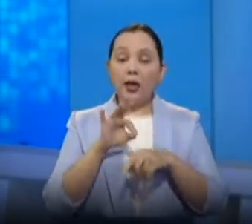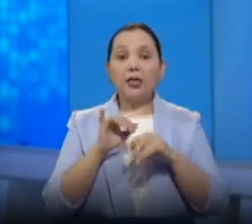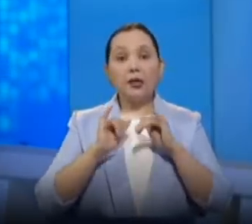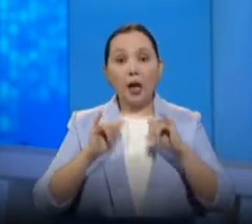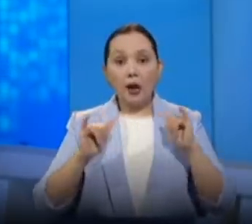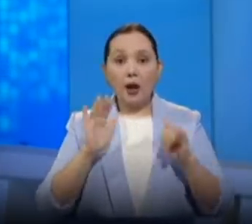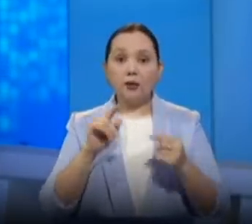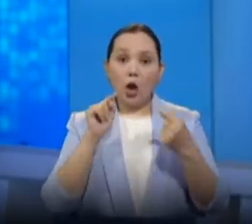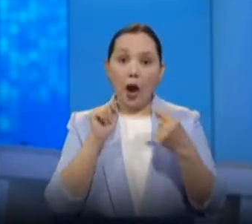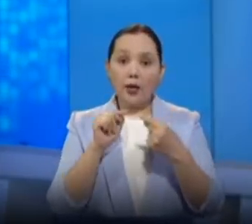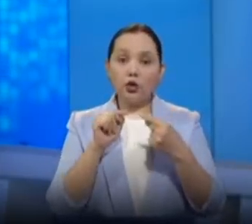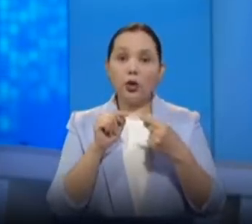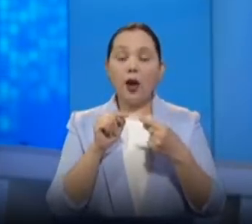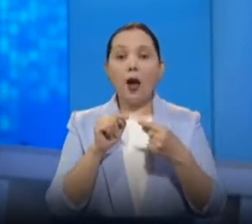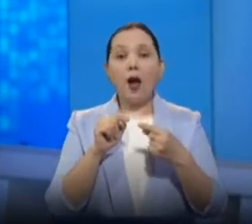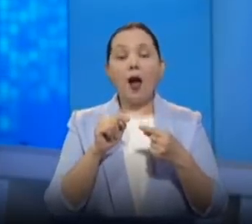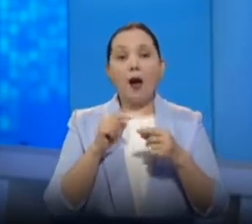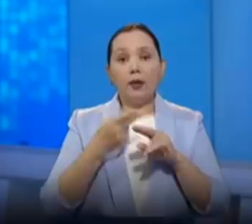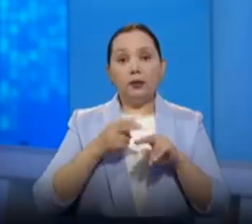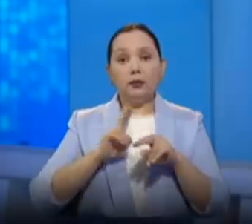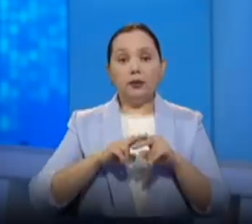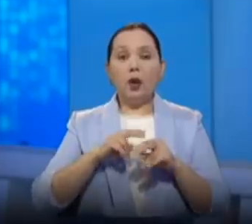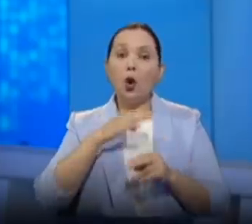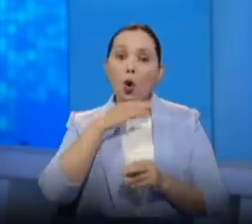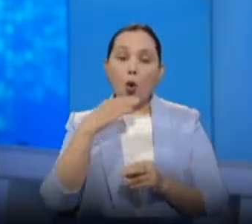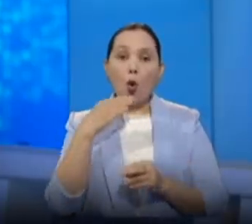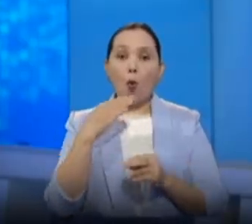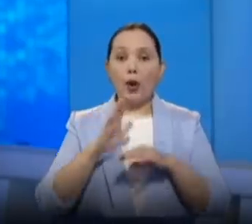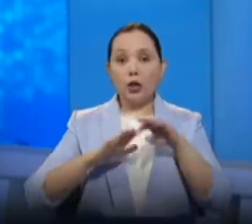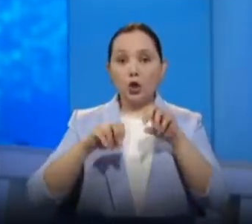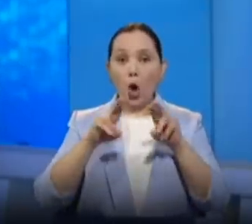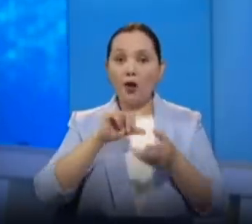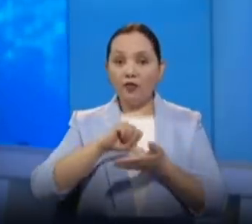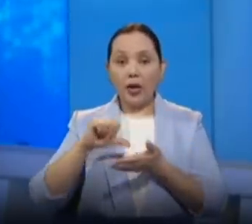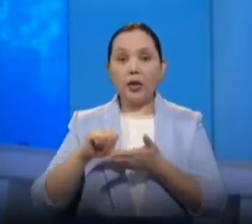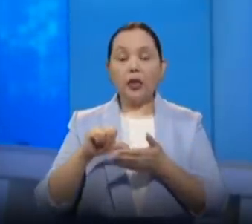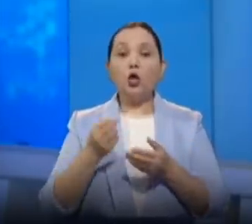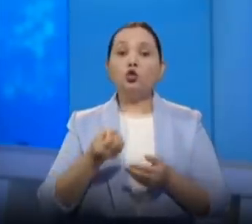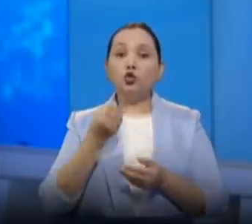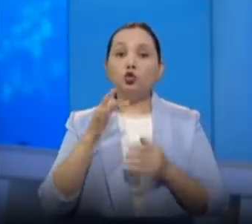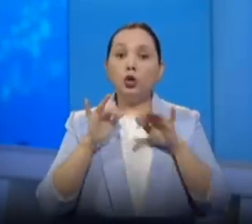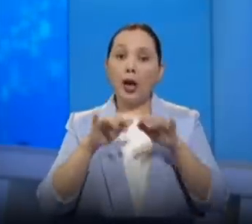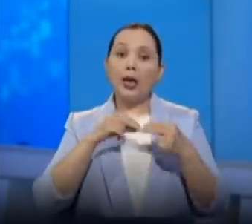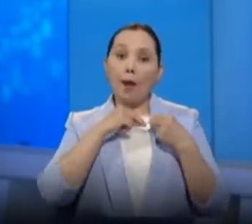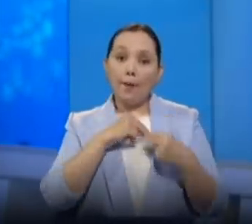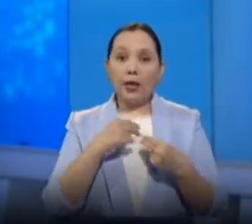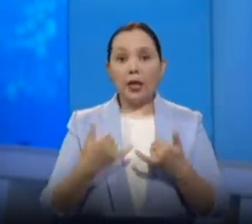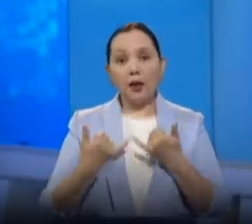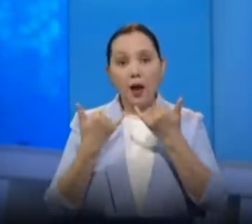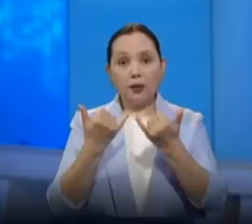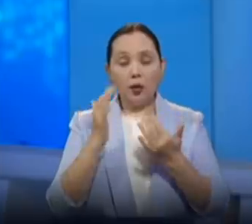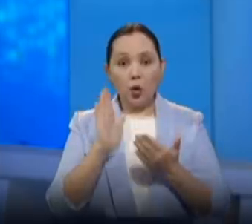tarqalishiga qarshi tadbirlarda ishtirok etayotgan ko'plab soha vakillarini shuncha qilgan mehnatini bir qadrlagan